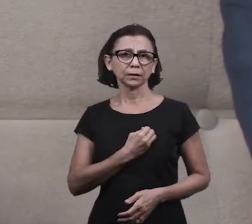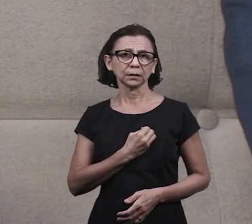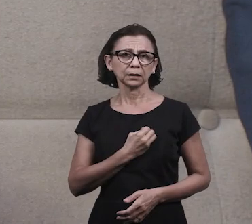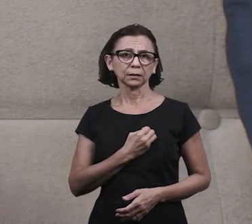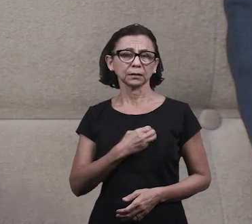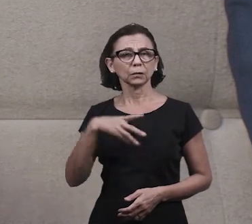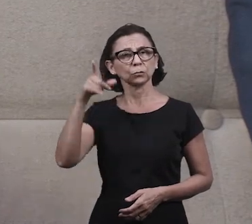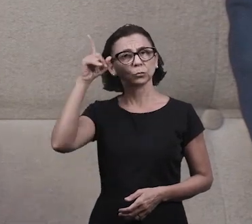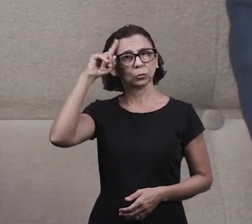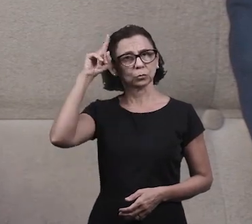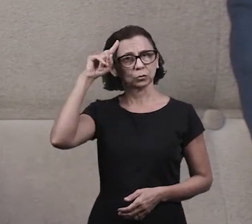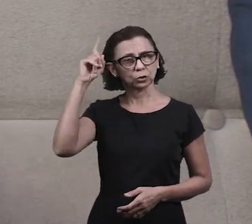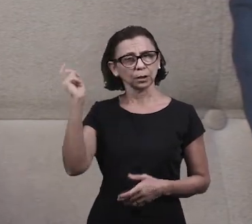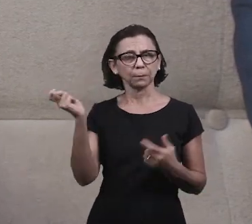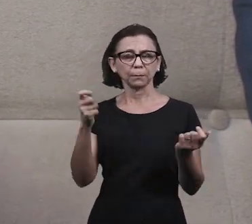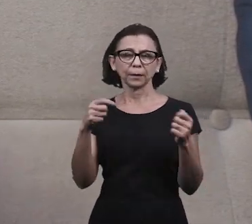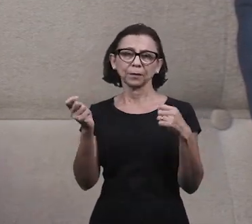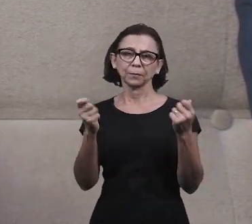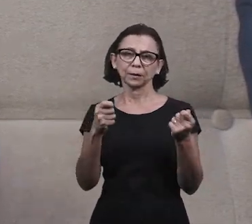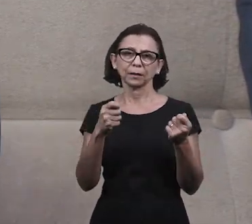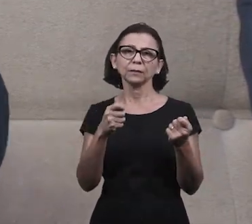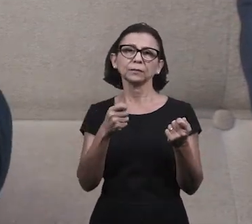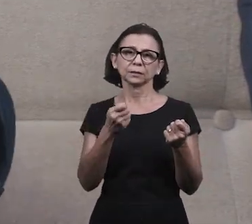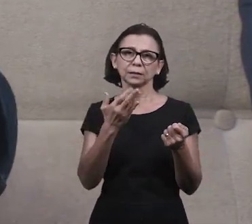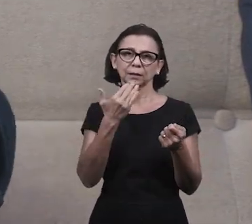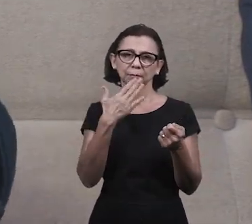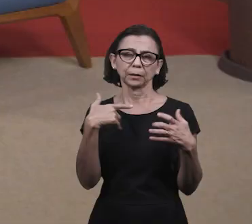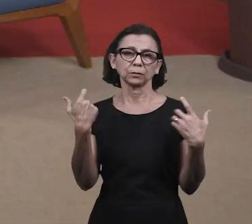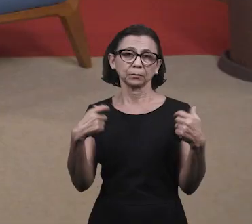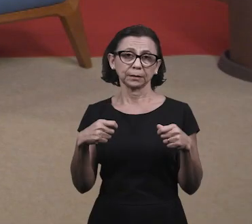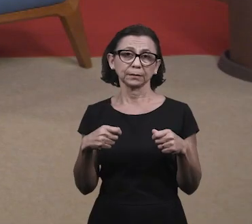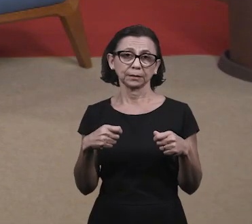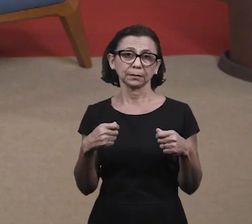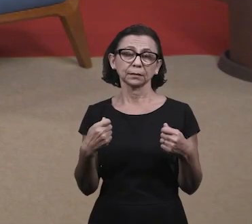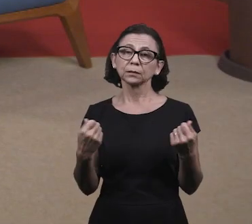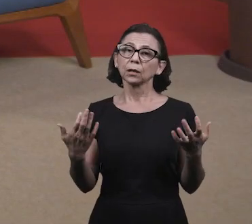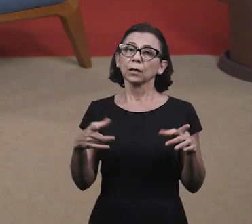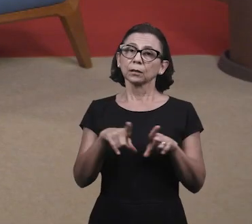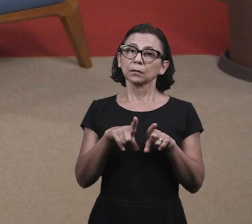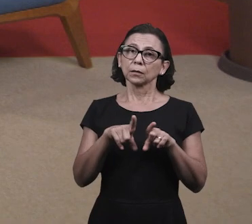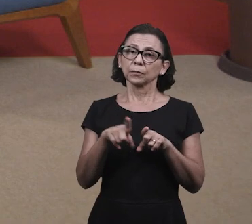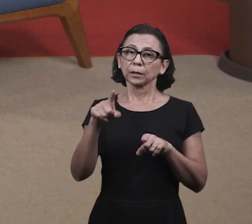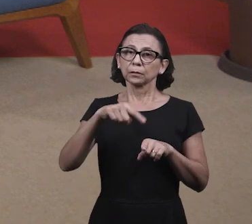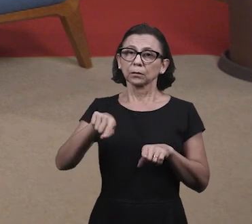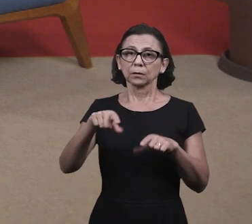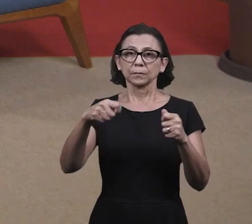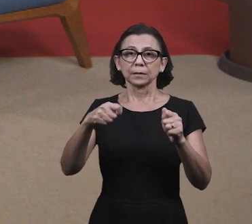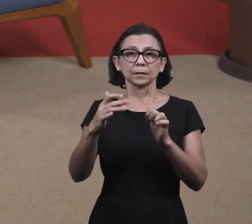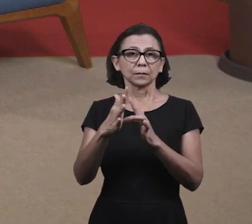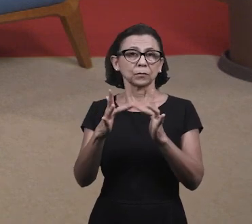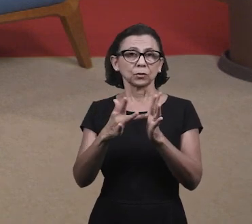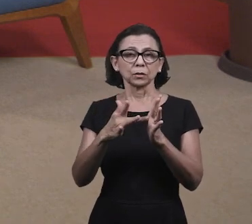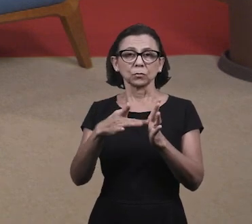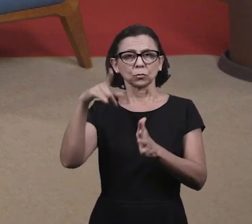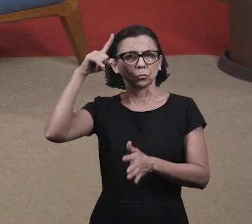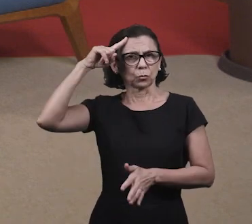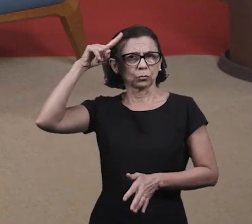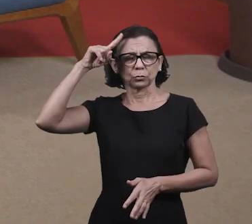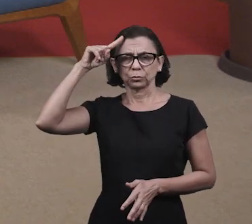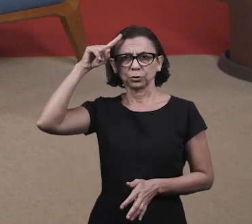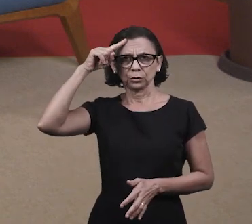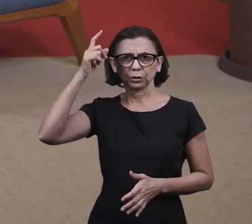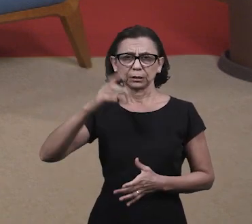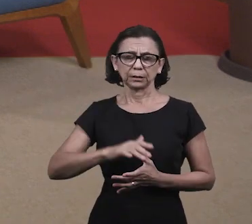jours. Donc le salut est tous les jours. L'homme qui vient à Jésus, c'est ce processus de